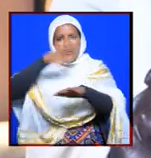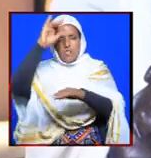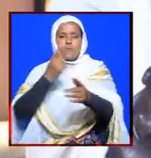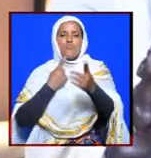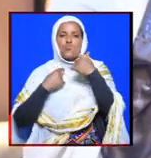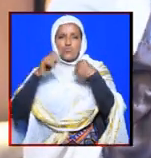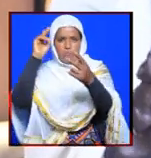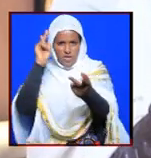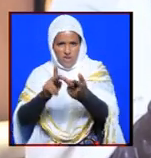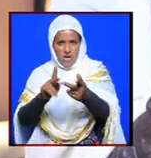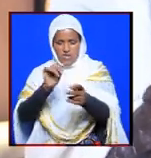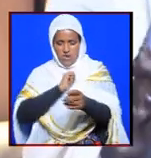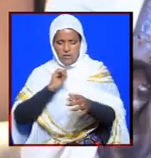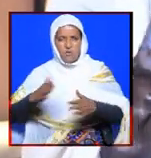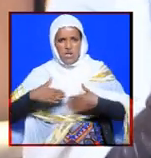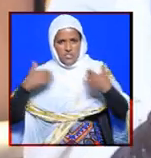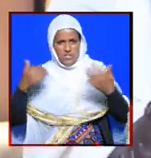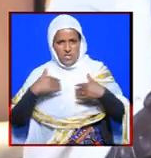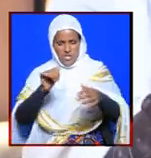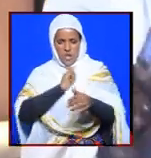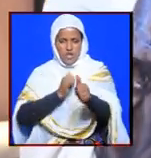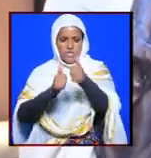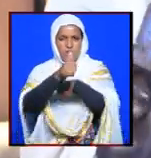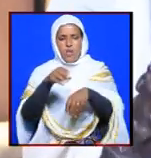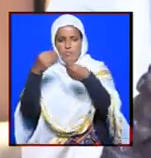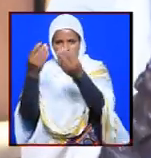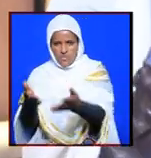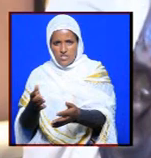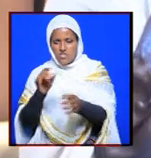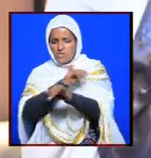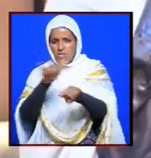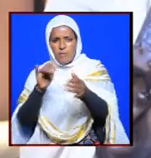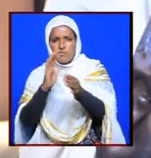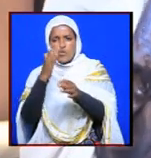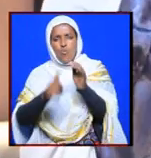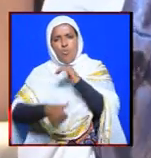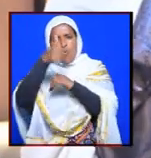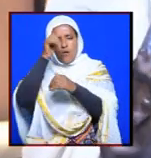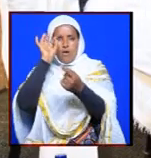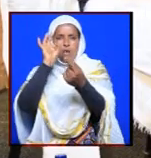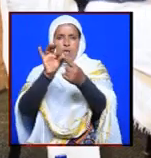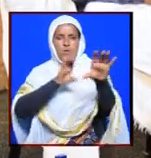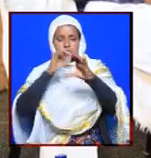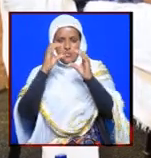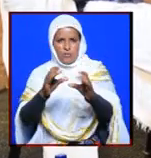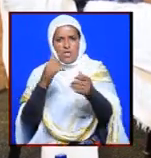ይልቅ ምኞትን ማሳካት፣ ራስን ማስደሰት፣ ለራስ ቅድሚያ መስጠትን እና የመሳሰሉትን እንደ ዋና